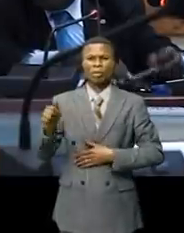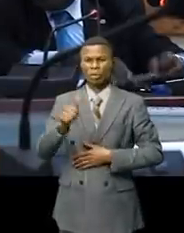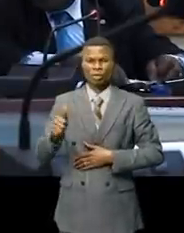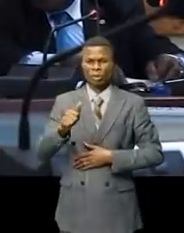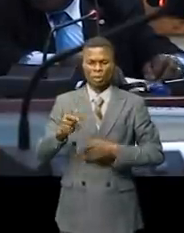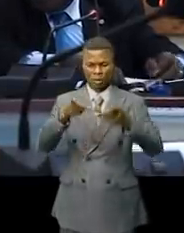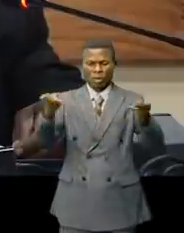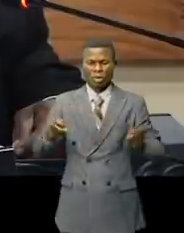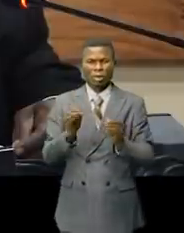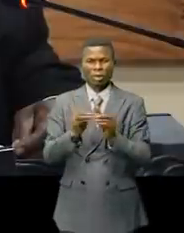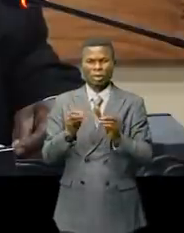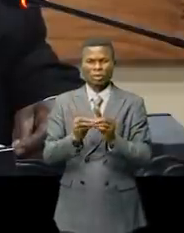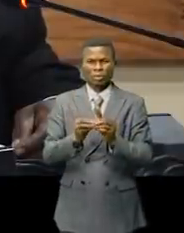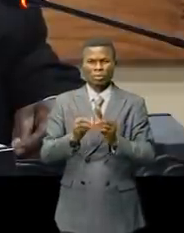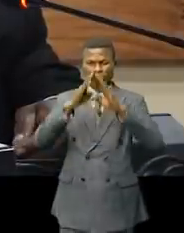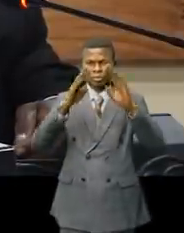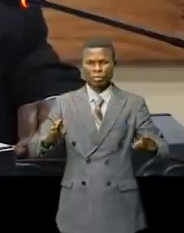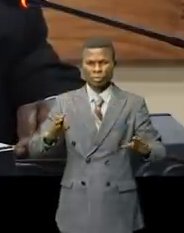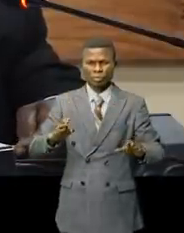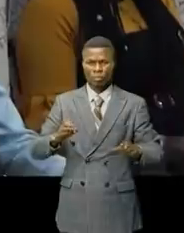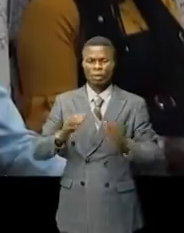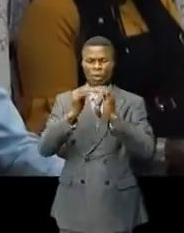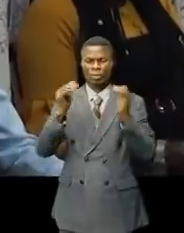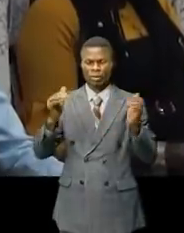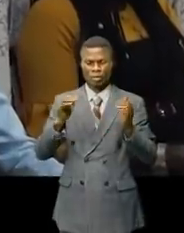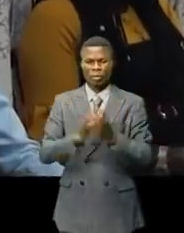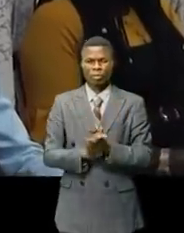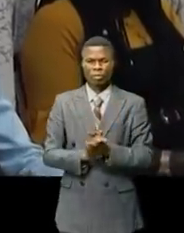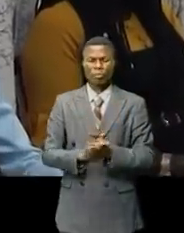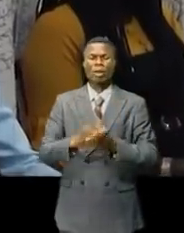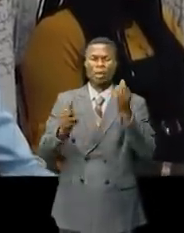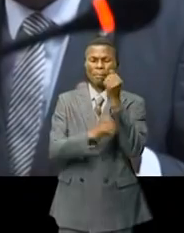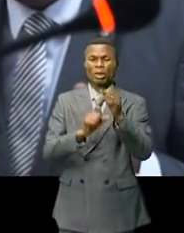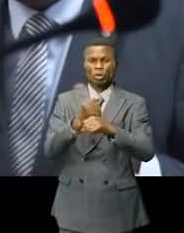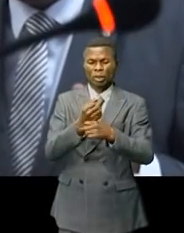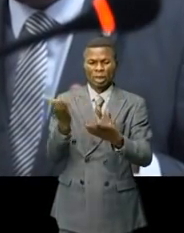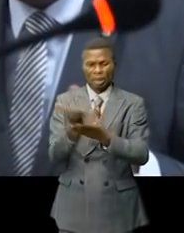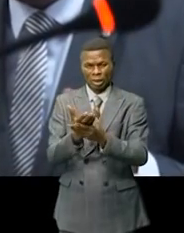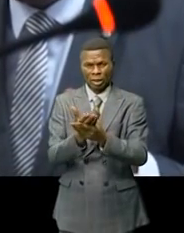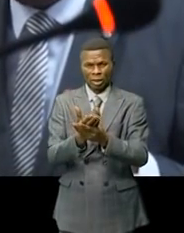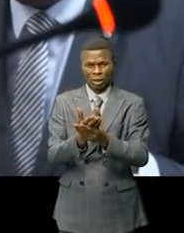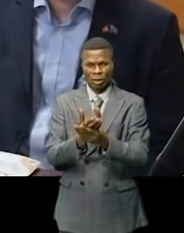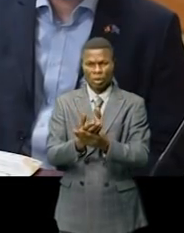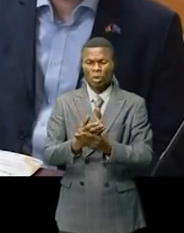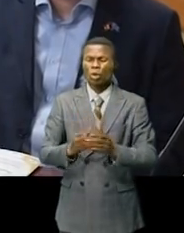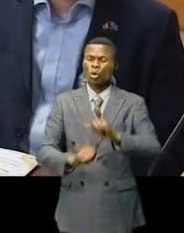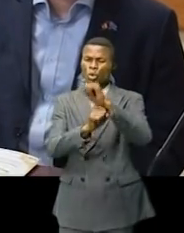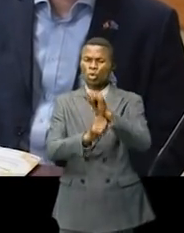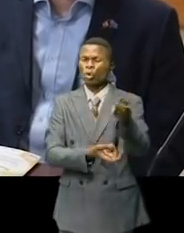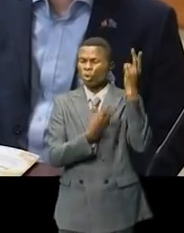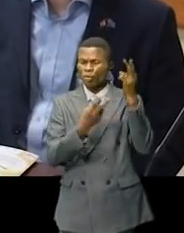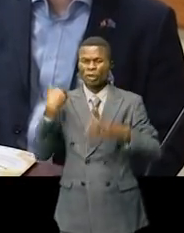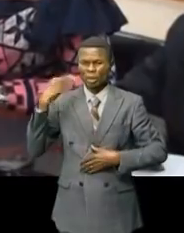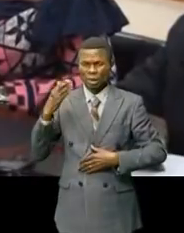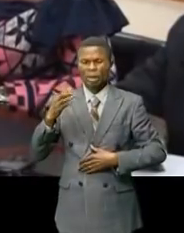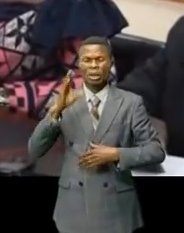la salle des réunions délit même la reine de la paix l'auteur tente à la fois des pérenniser le valeur d'un homme d'état et